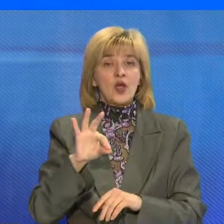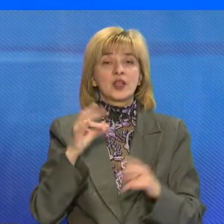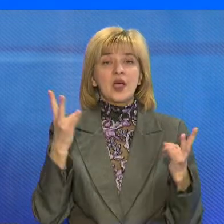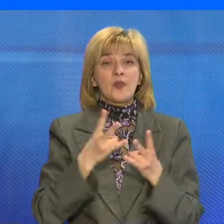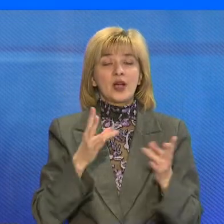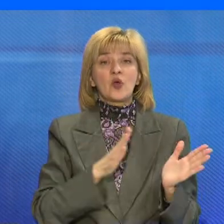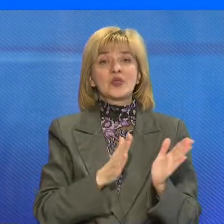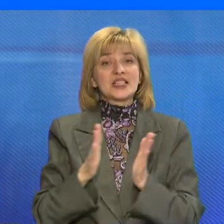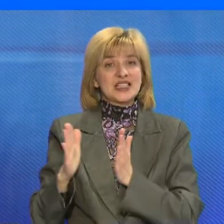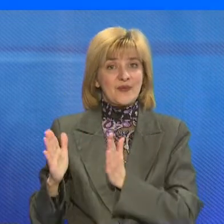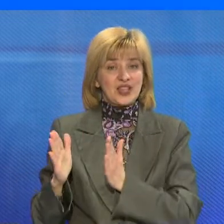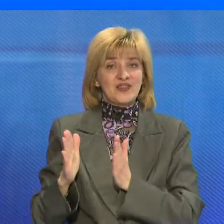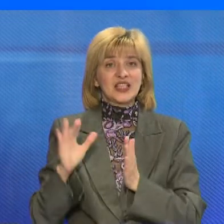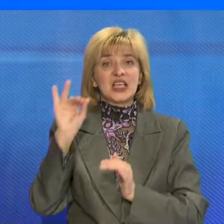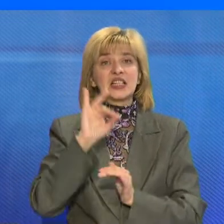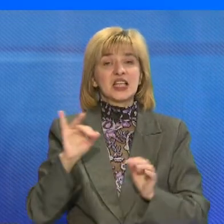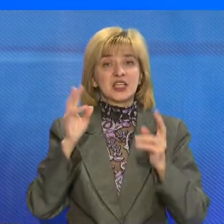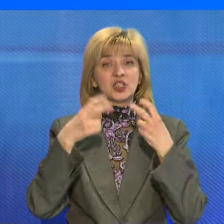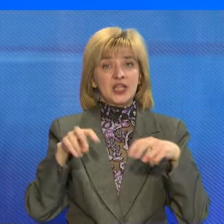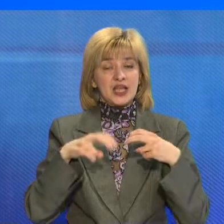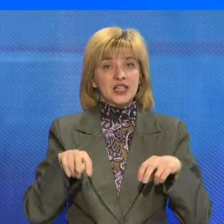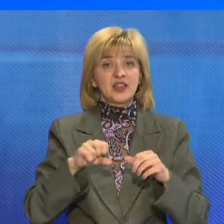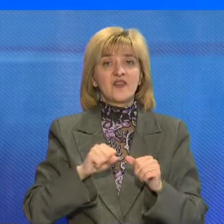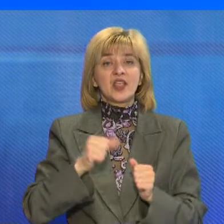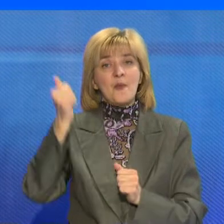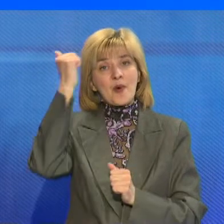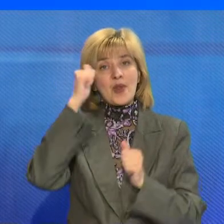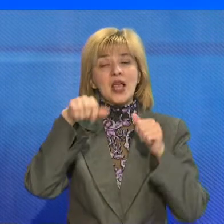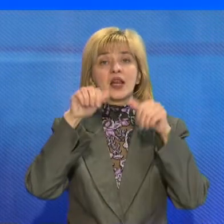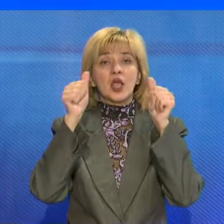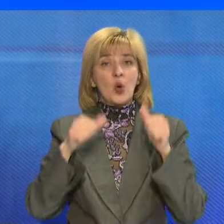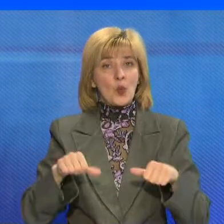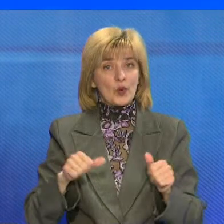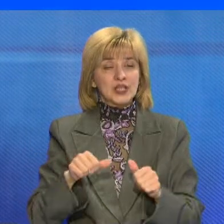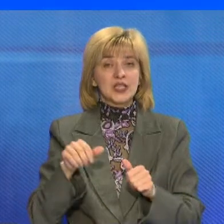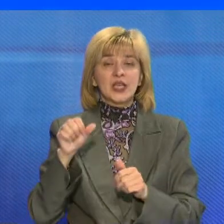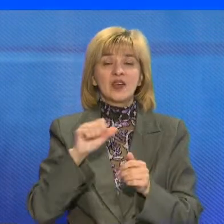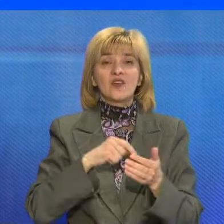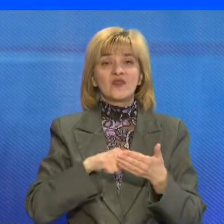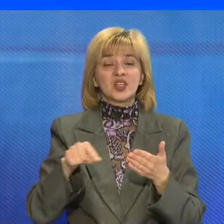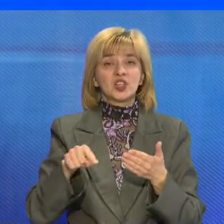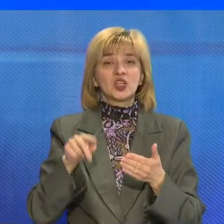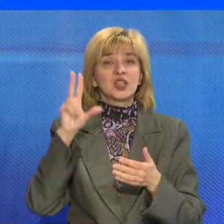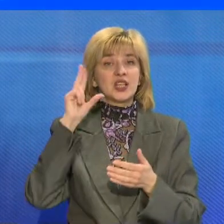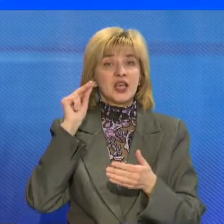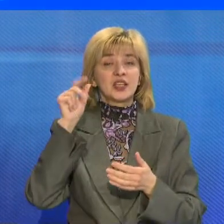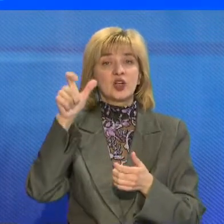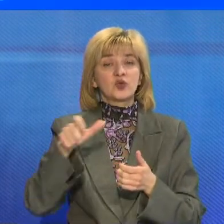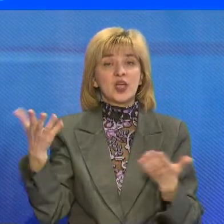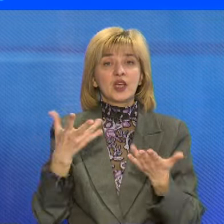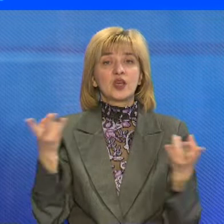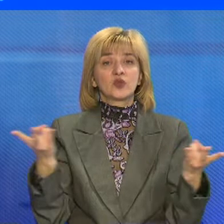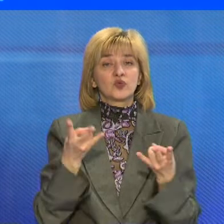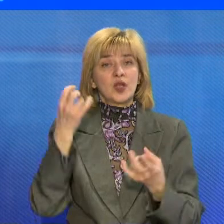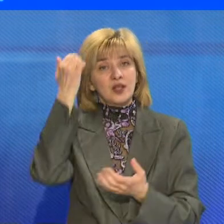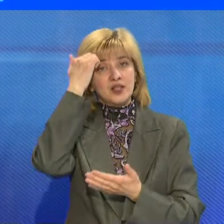сістэматызаваць гістарычныя даследаванні, мемарыяльныя комплексы, вызначыць на перспектыву даты, падзеі, асоб, якія трэба ўвекавечыць, унесці